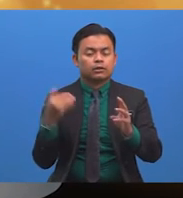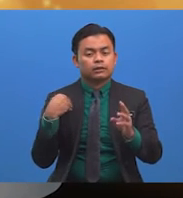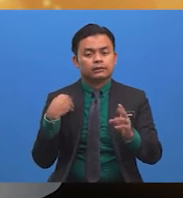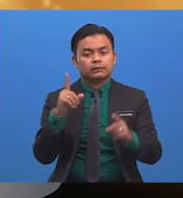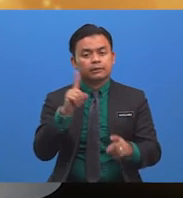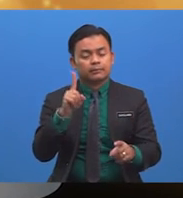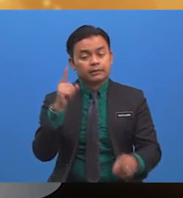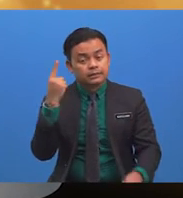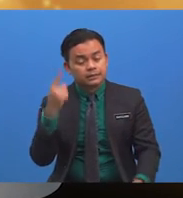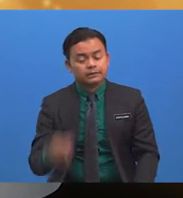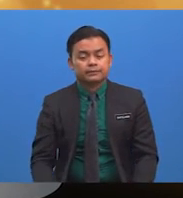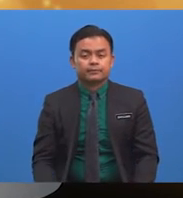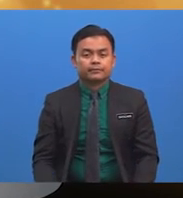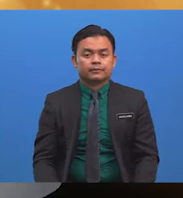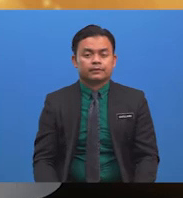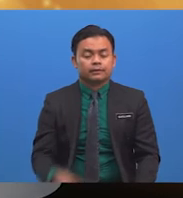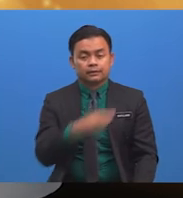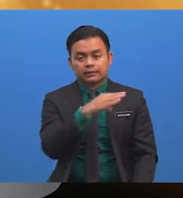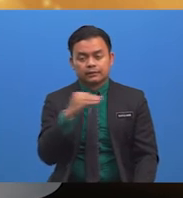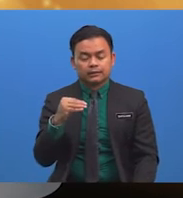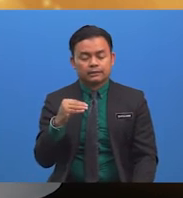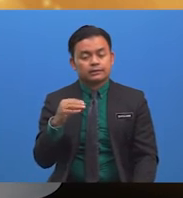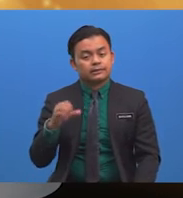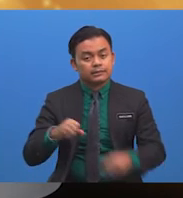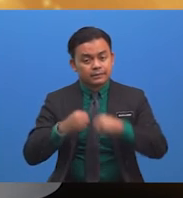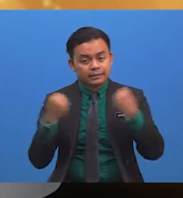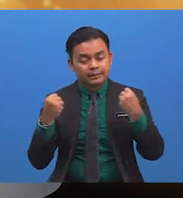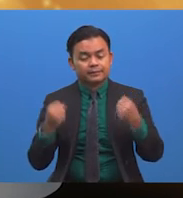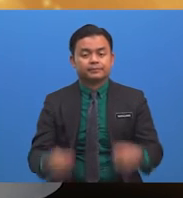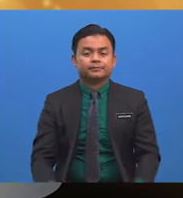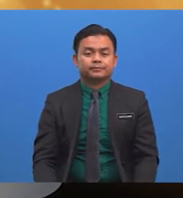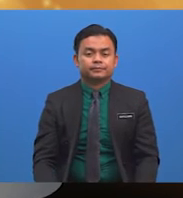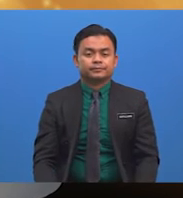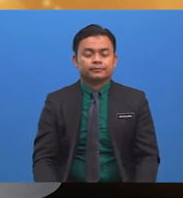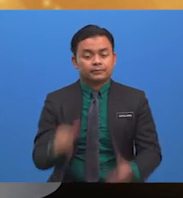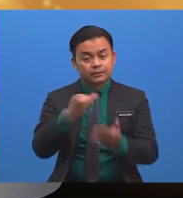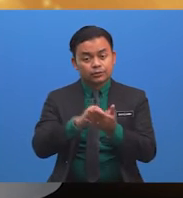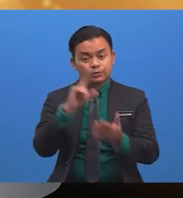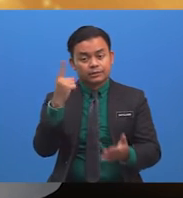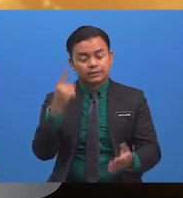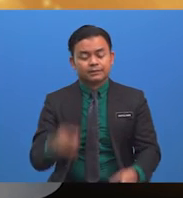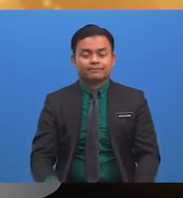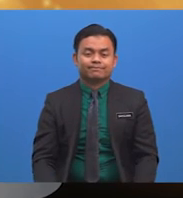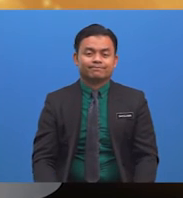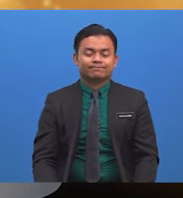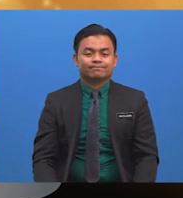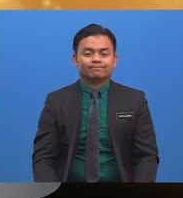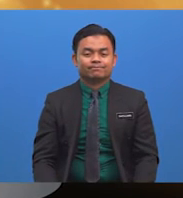mana saja kamu berada dan berada di dalam keadaan sihat. Itu